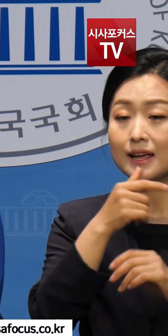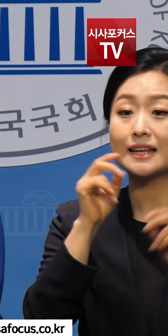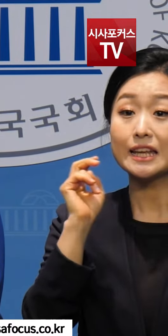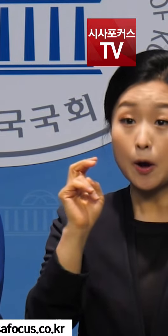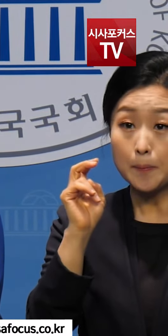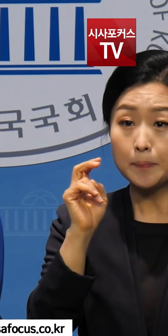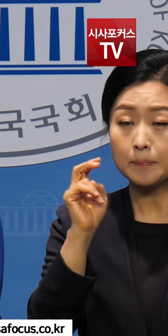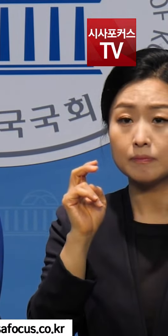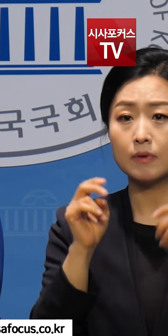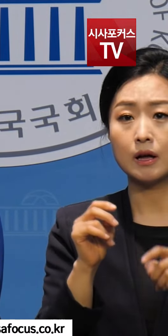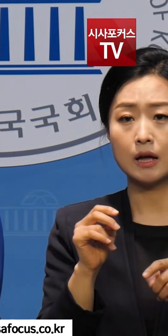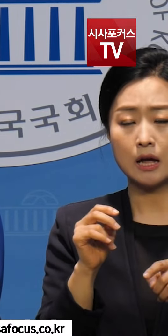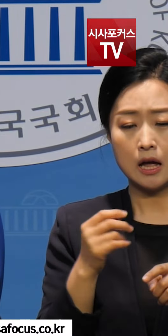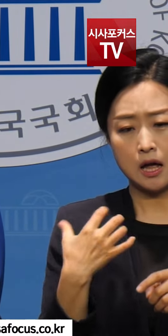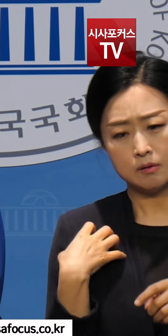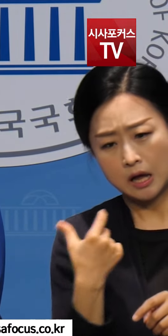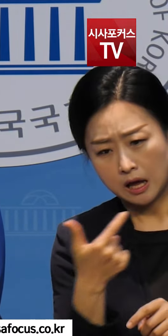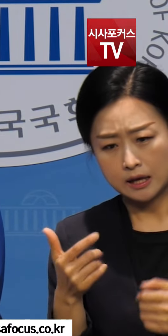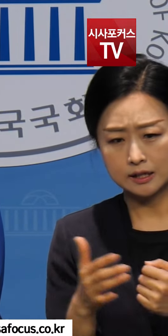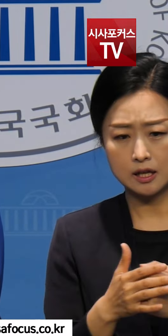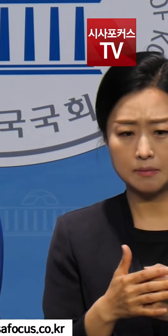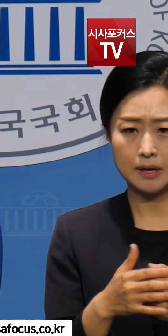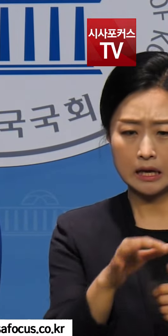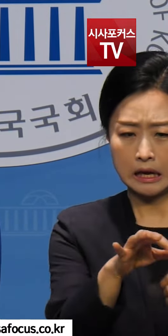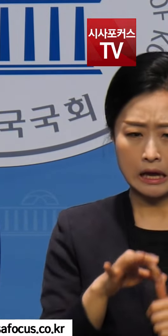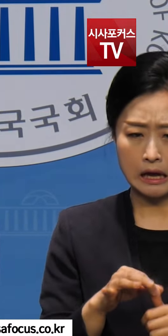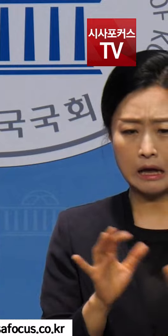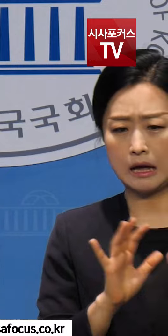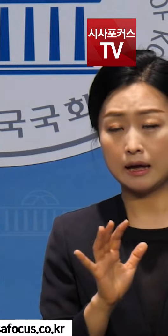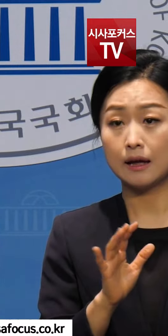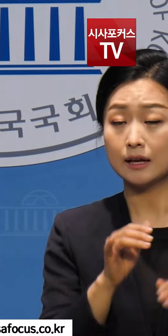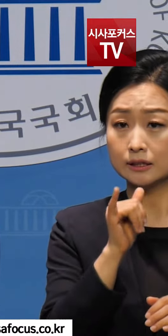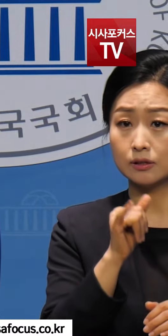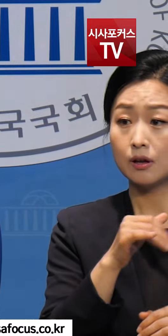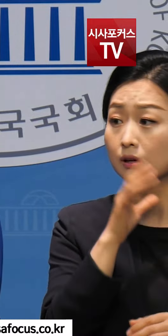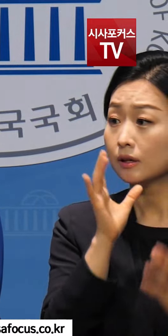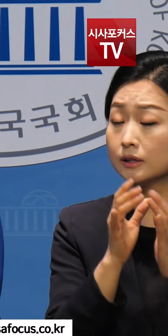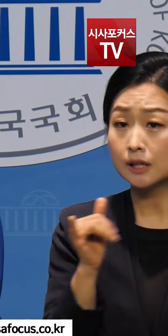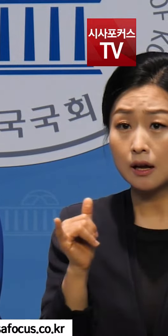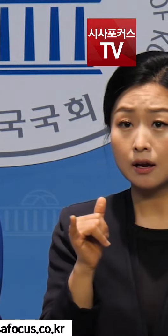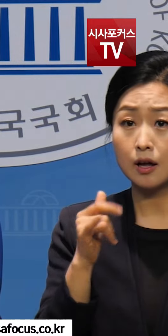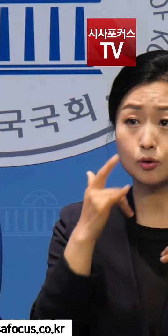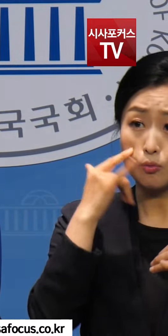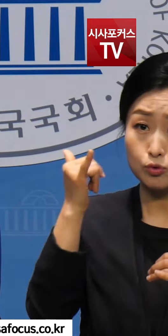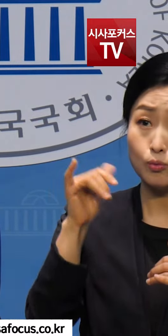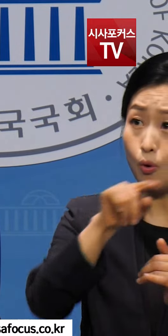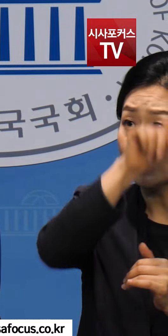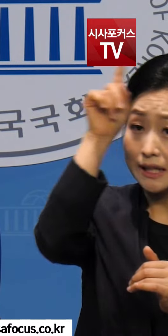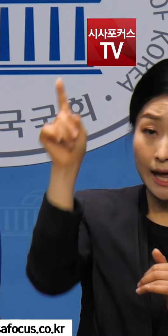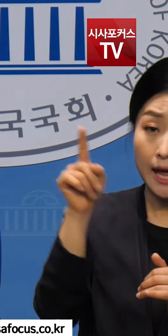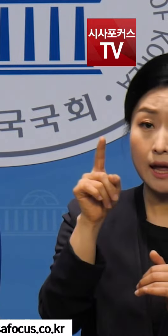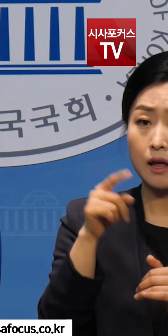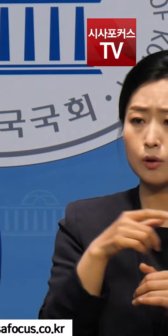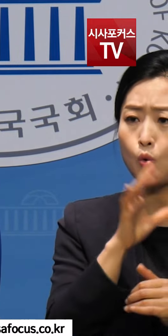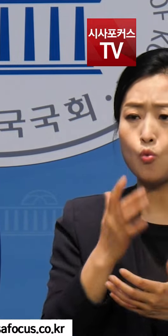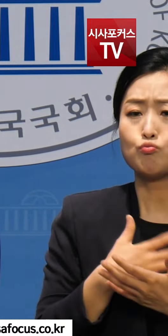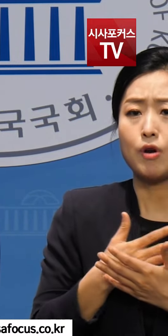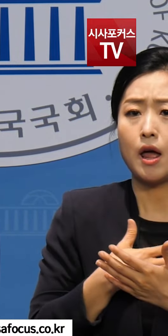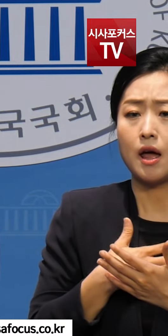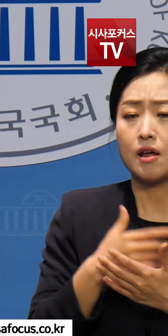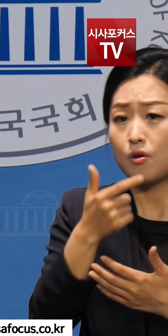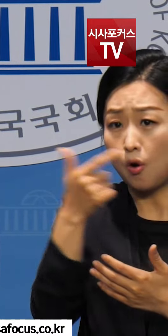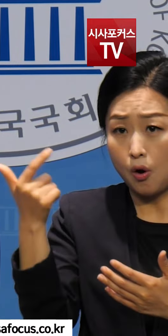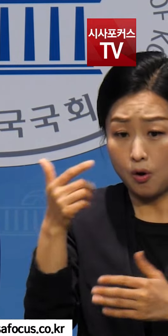고용 깊이 현상이 우려됩니다 부모 세대의 고용을 불안정하게 만들 수 있고 부모 세대의 노후 불안은